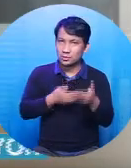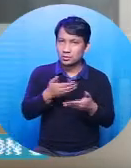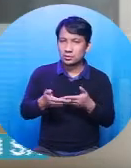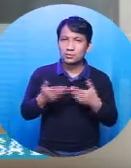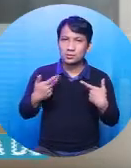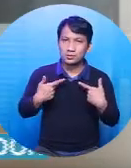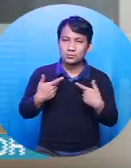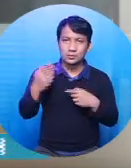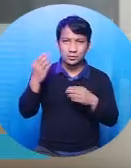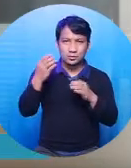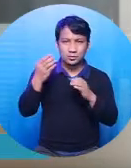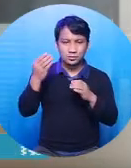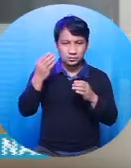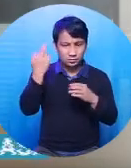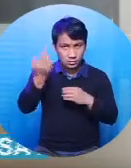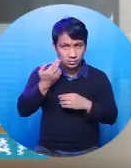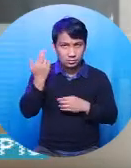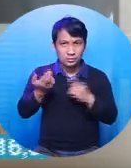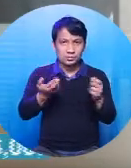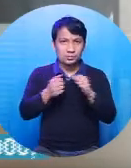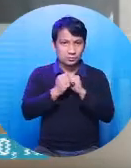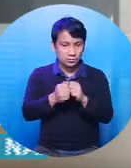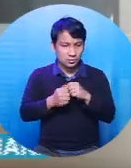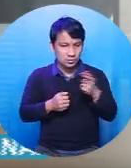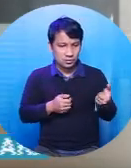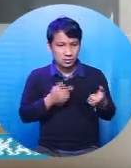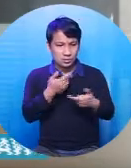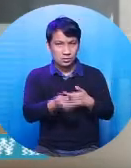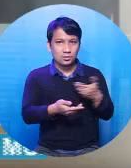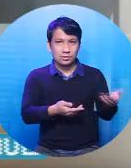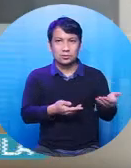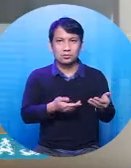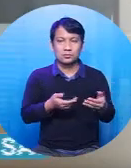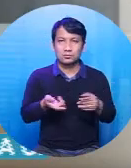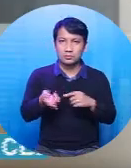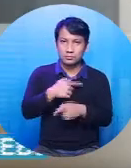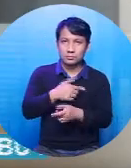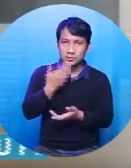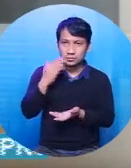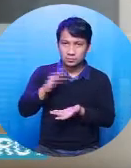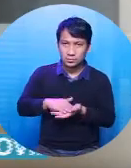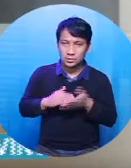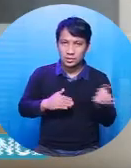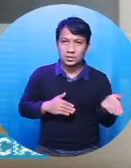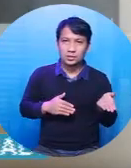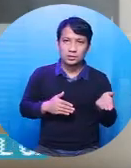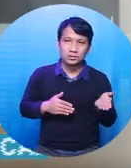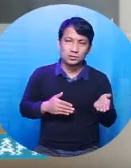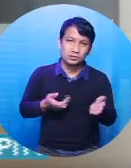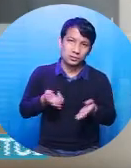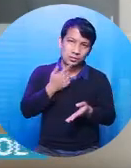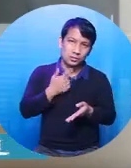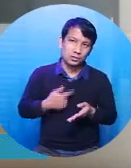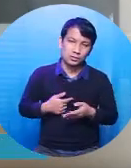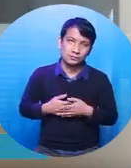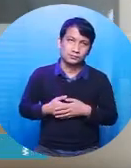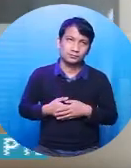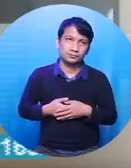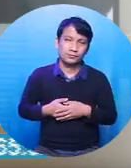ayaw, may mga dahilan. At yan yung dahilan na dahil nagsabi na galing sa masama, kaya nag-stop ka na. Okay,